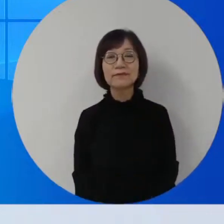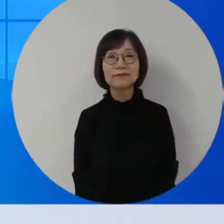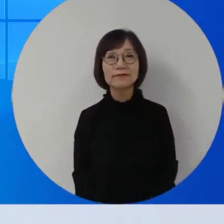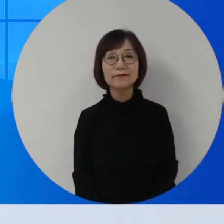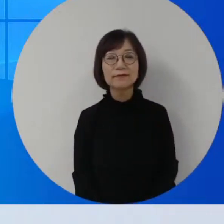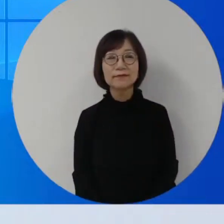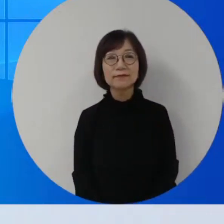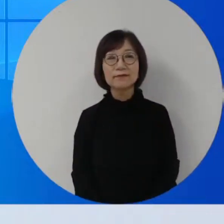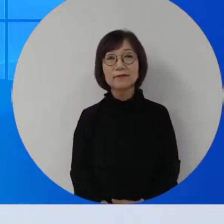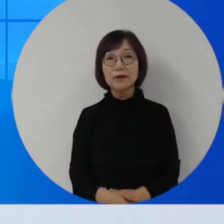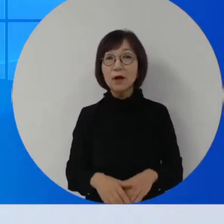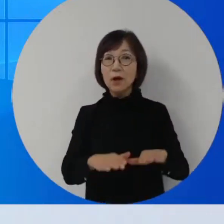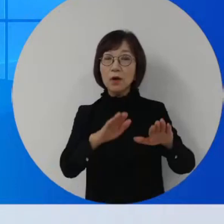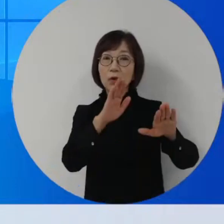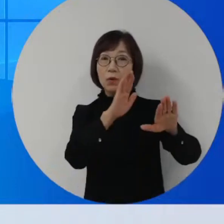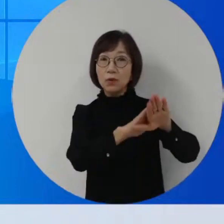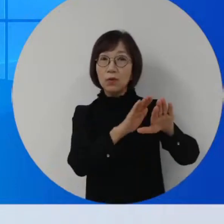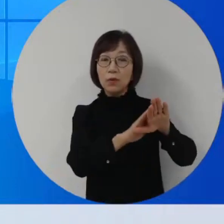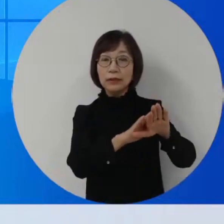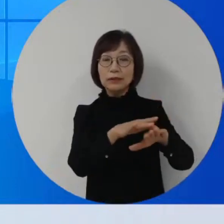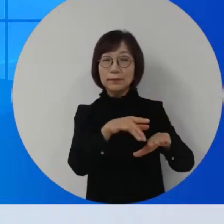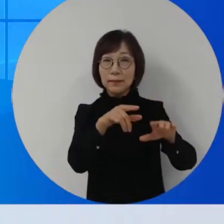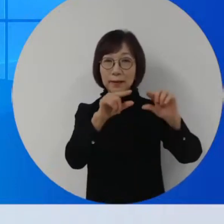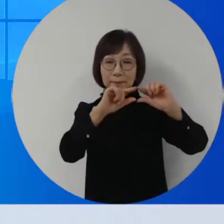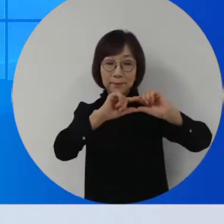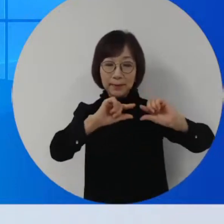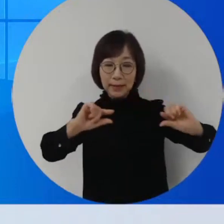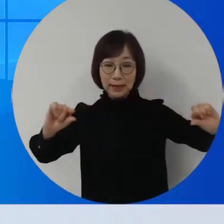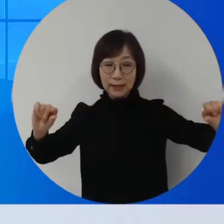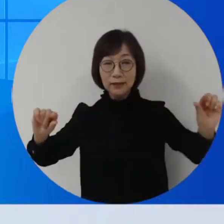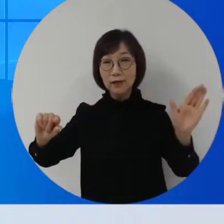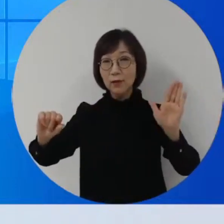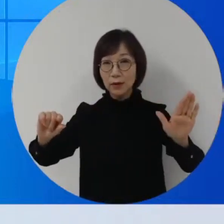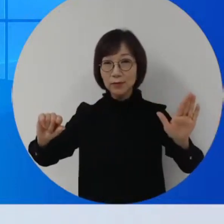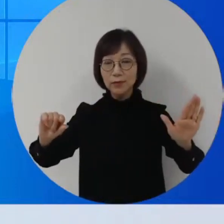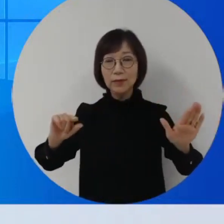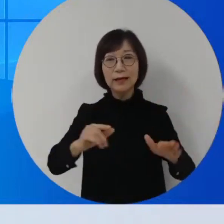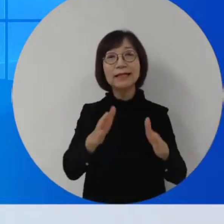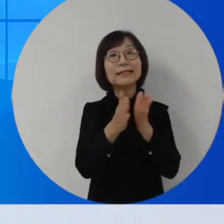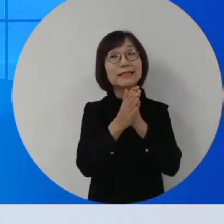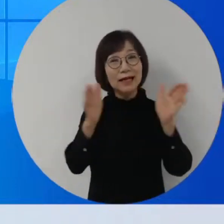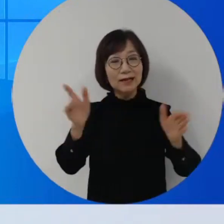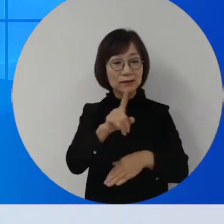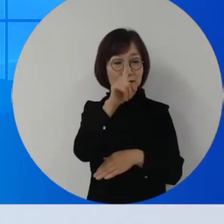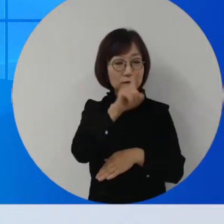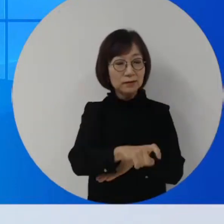작업 표시줄 왼쪽 하단에 시작 버튼을 클릭합니다.